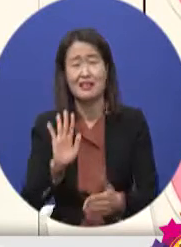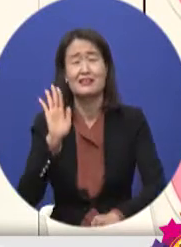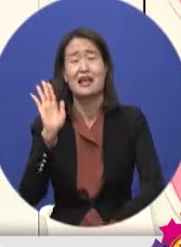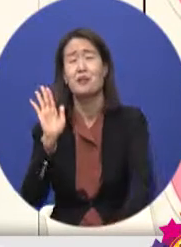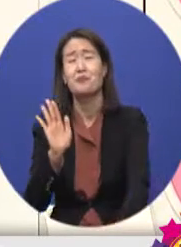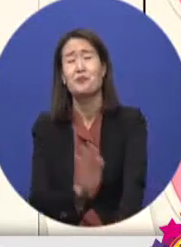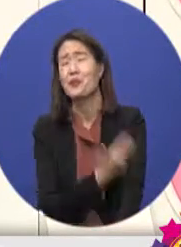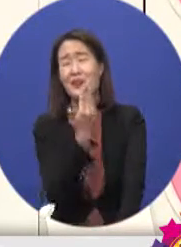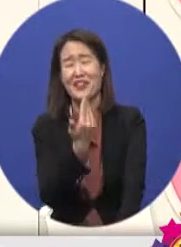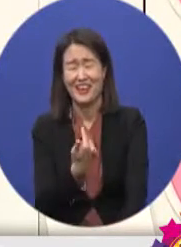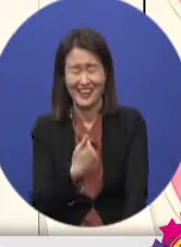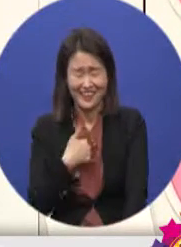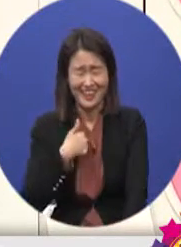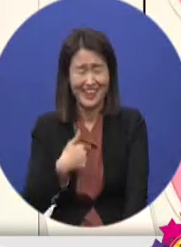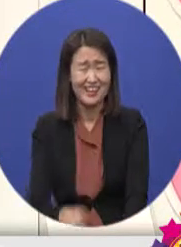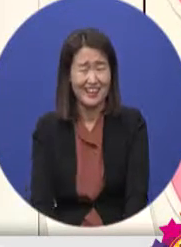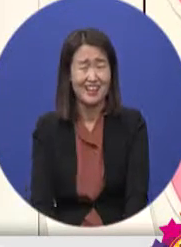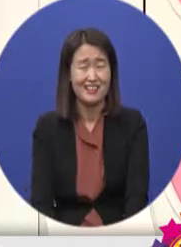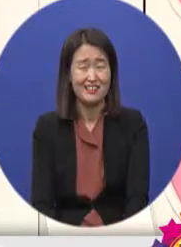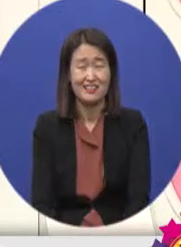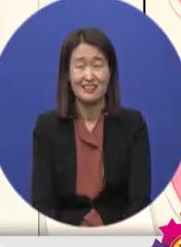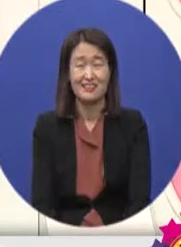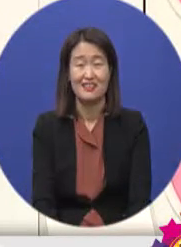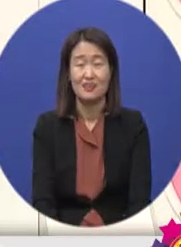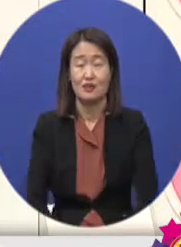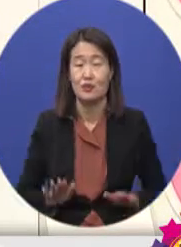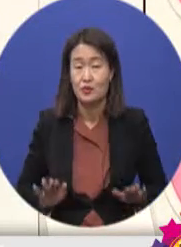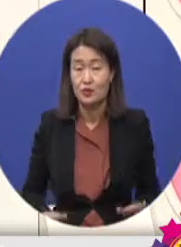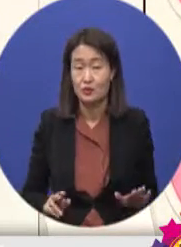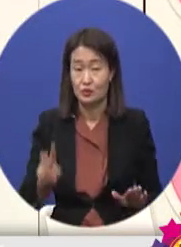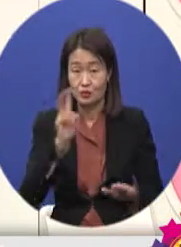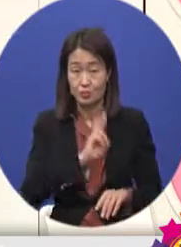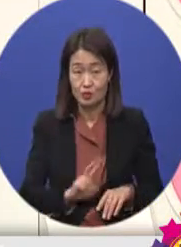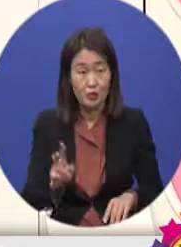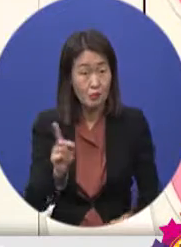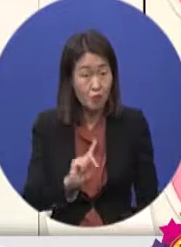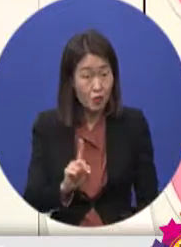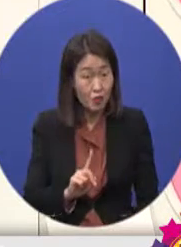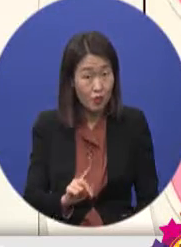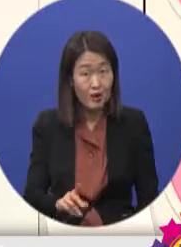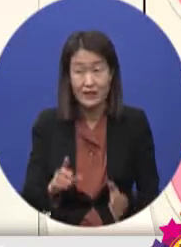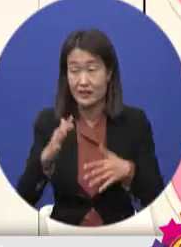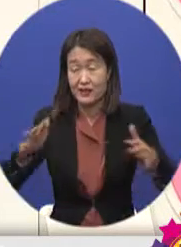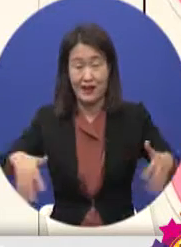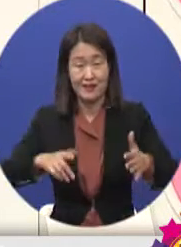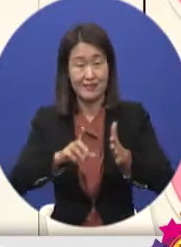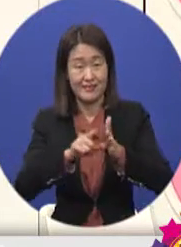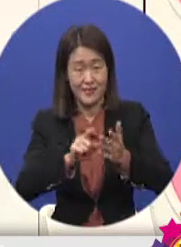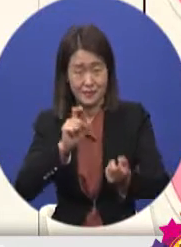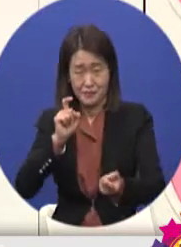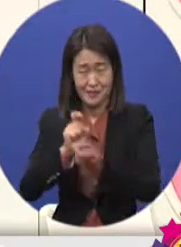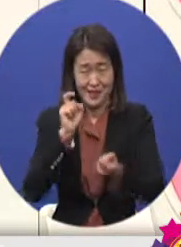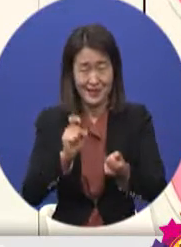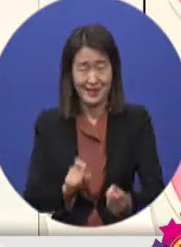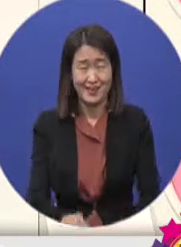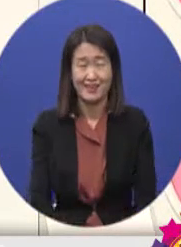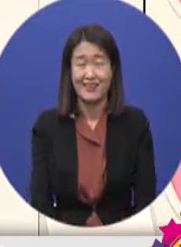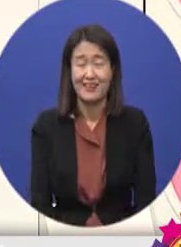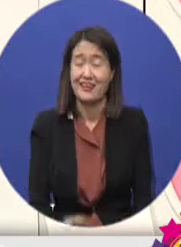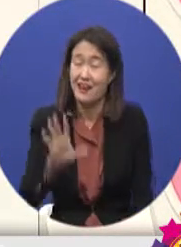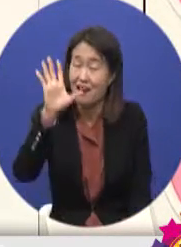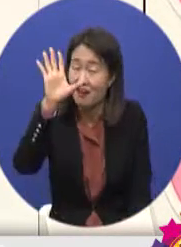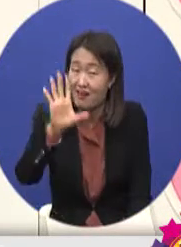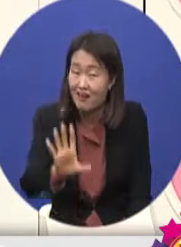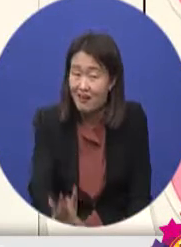할 줄 몰라요. 예, 예, 예. 그래요. 예, 오늘 예, 부르실 예. 노래가 아주 이 계절에 네. 잘